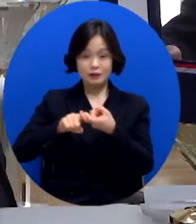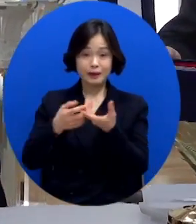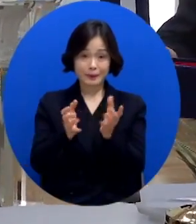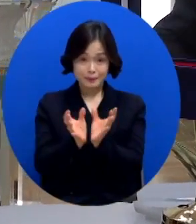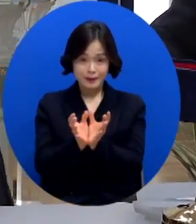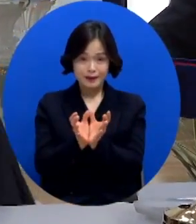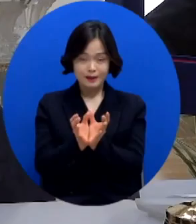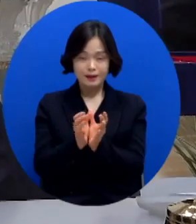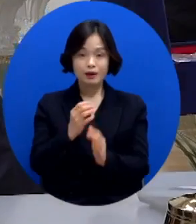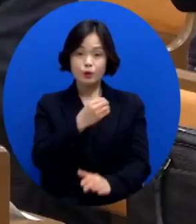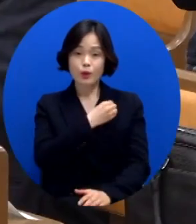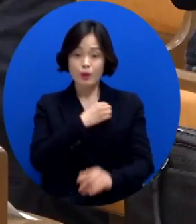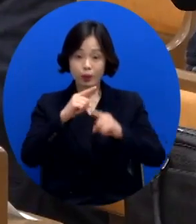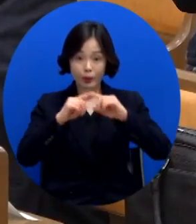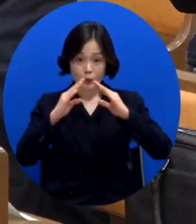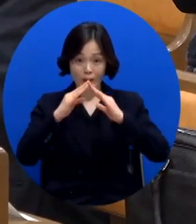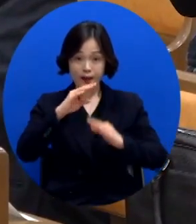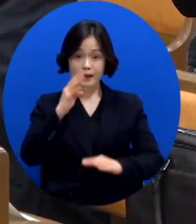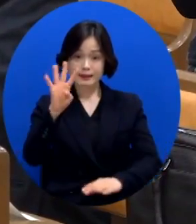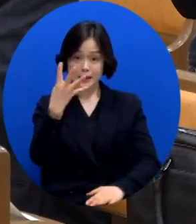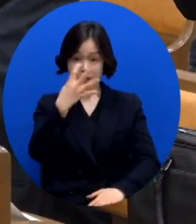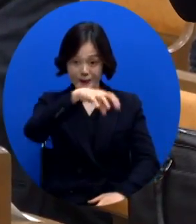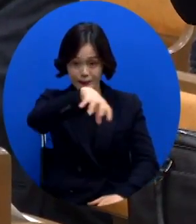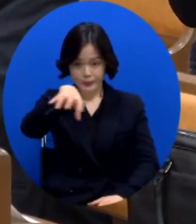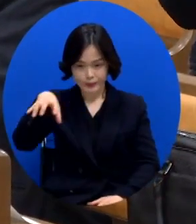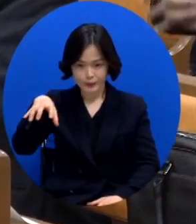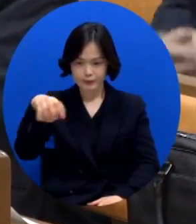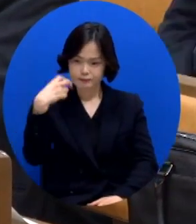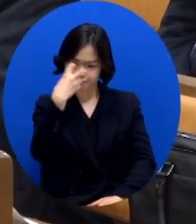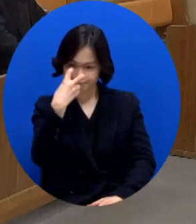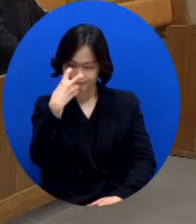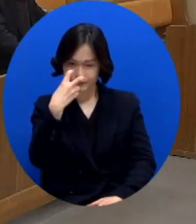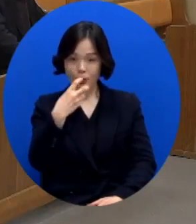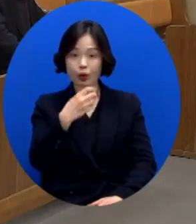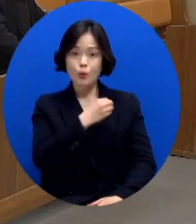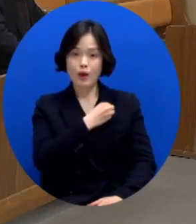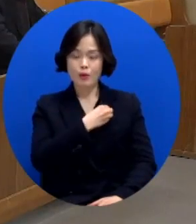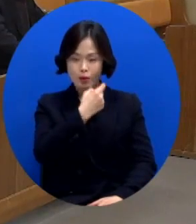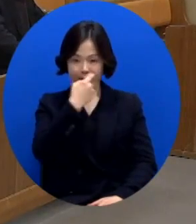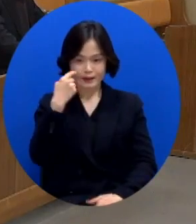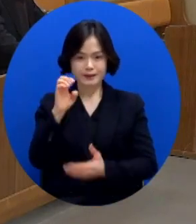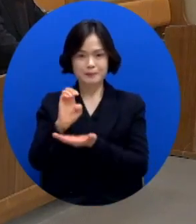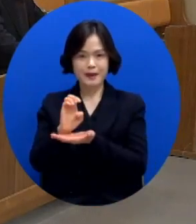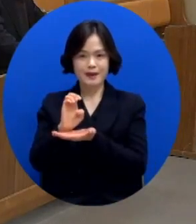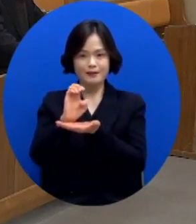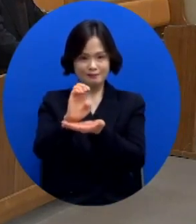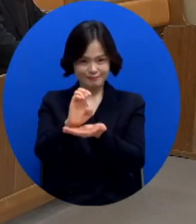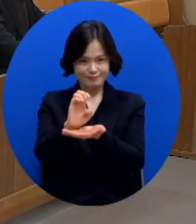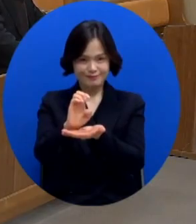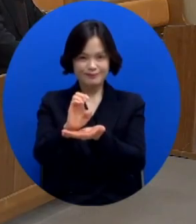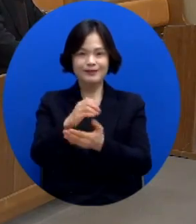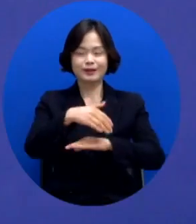400여 회원 교회를 대상으로 연합회의 교회를 제작해 회원을 알아가도록 할 계획입니다.